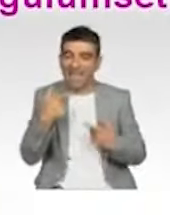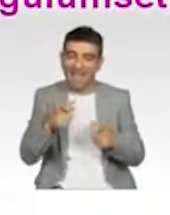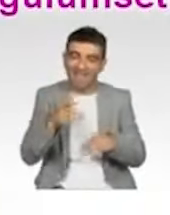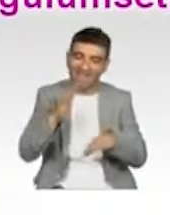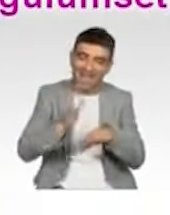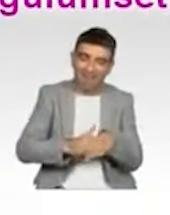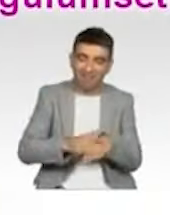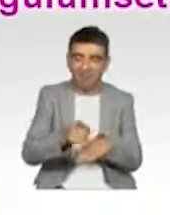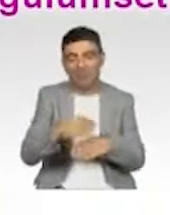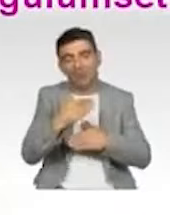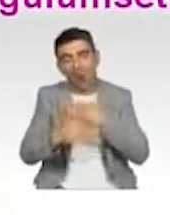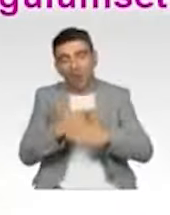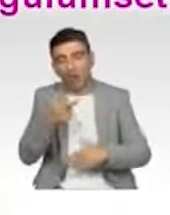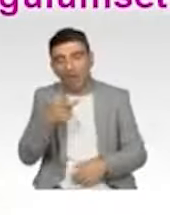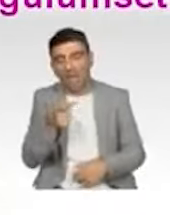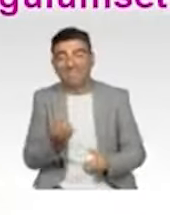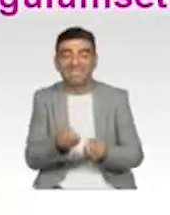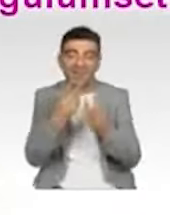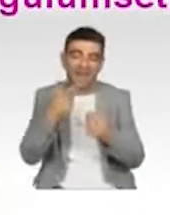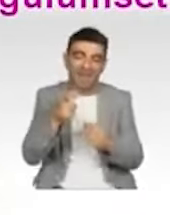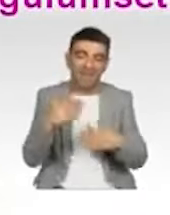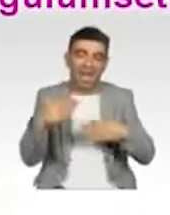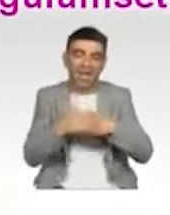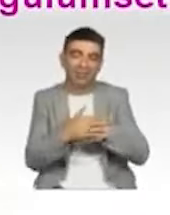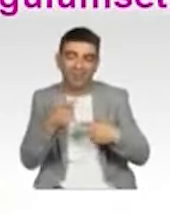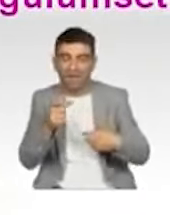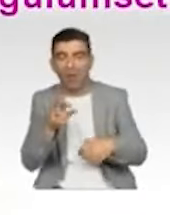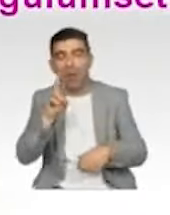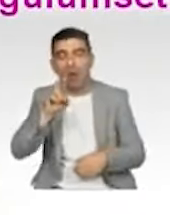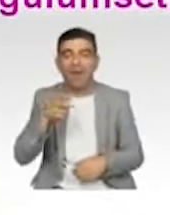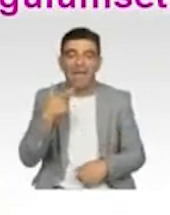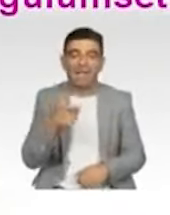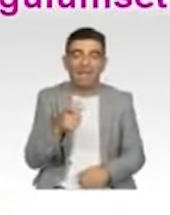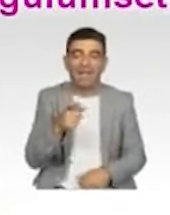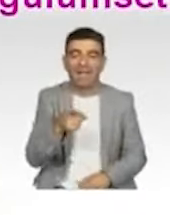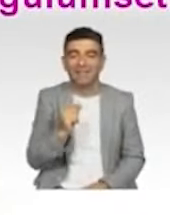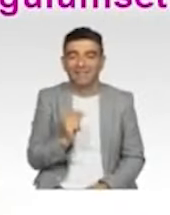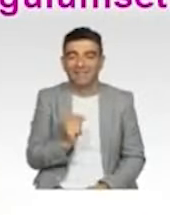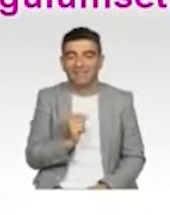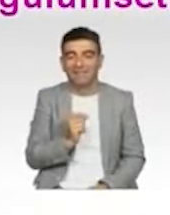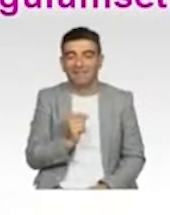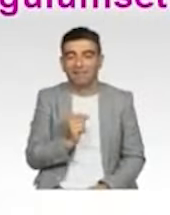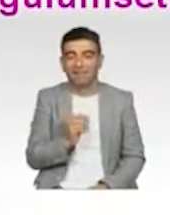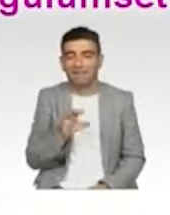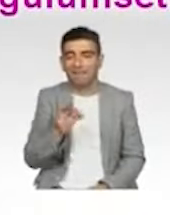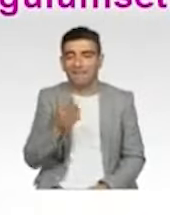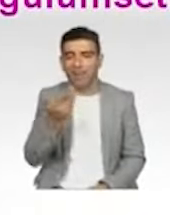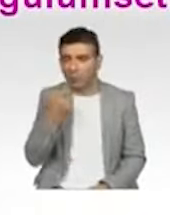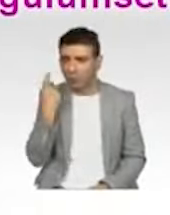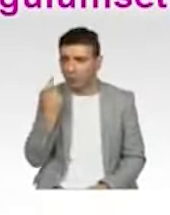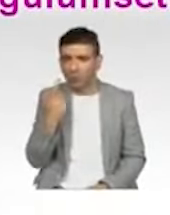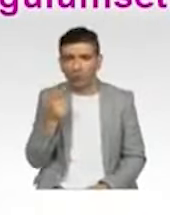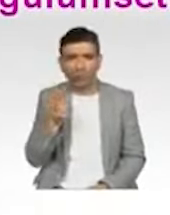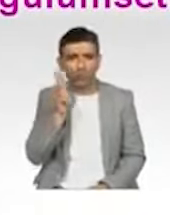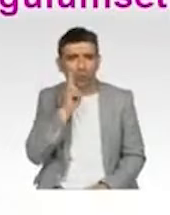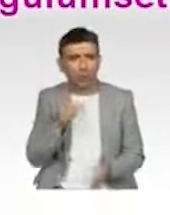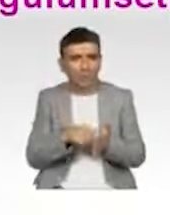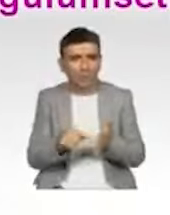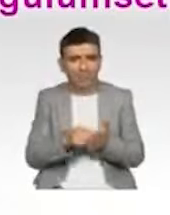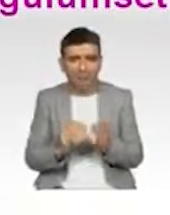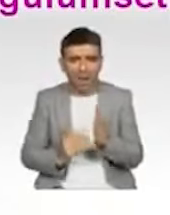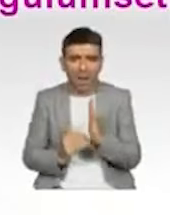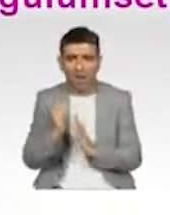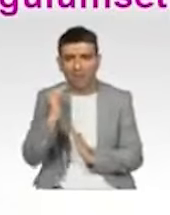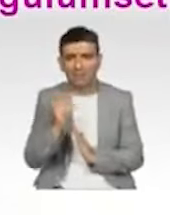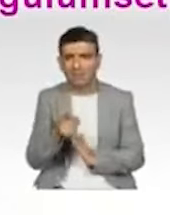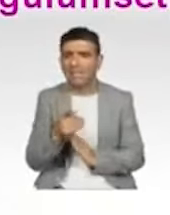Bir yorgunluk kahvesi, hem bir sabah kahvesi, bir akşam kahvesi, bir öğlen kahvesi. Bu kadar değildi. Bu kadar değildi. Son zamanlar çok arttı. Ya filtre kahve nesil,